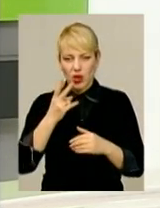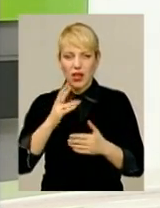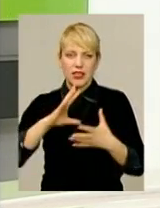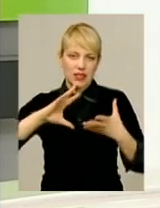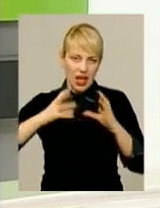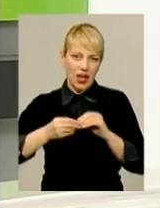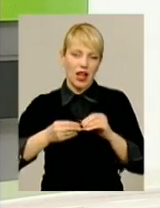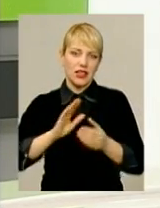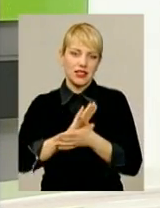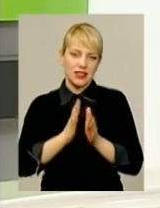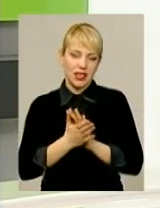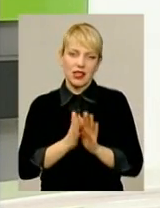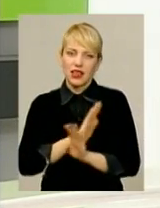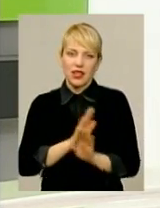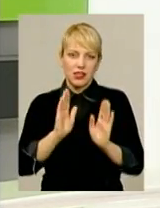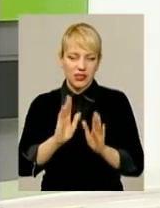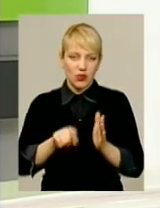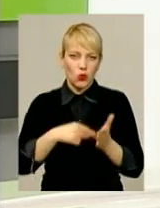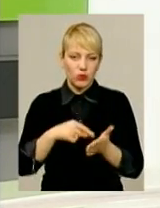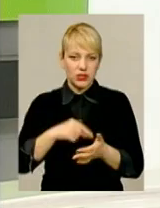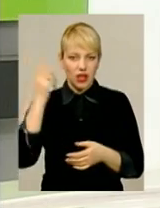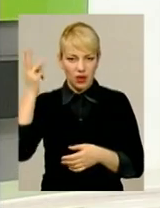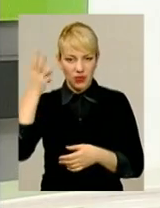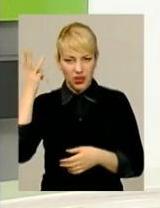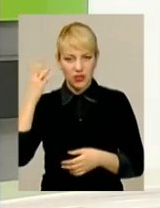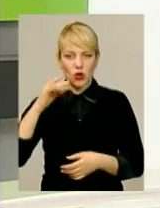стан. Не тільки в місті Хмельницькому, але це загальний стан